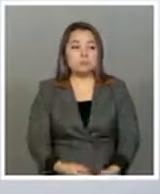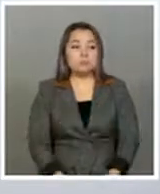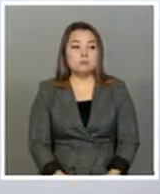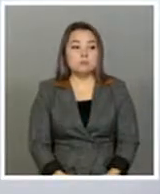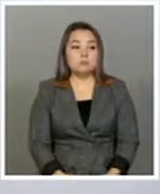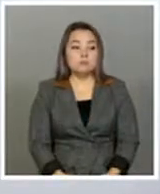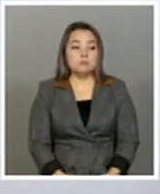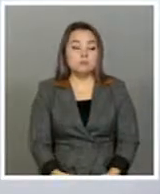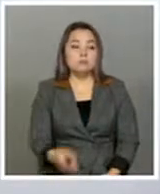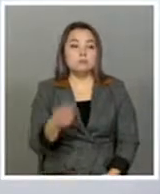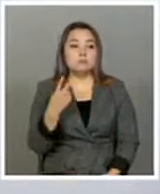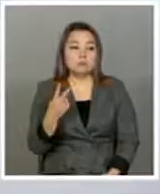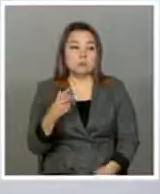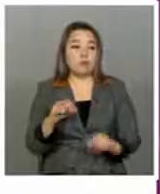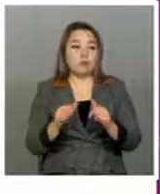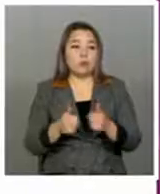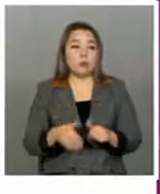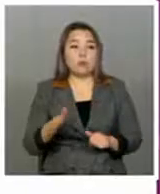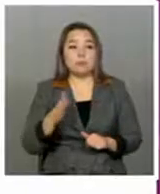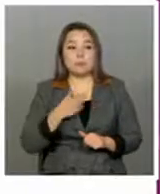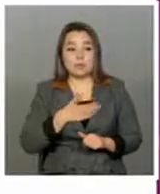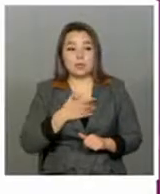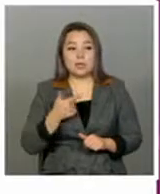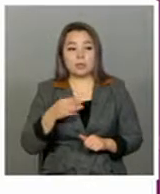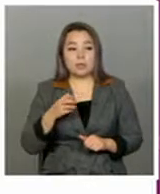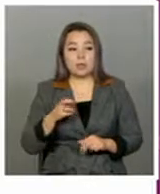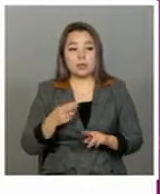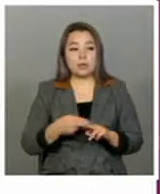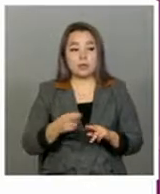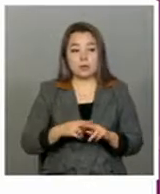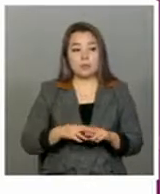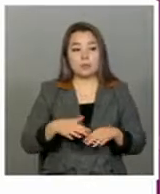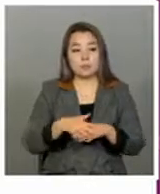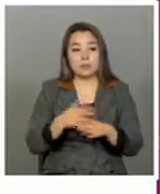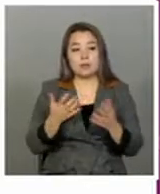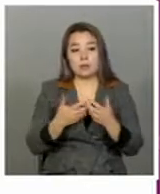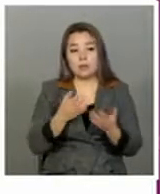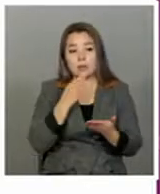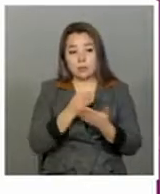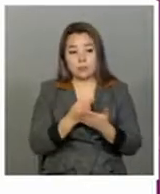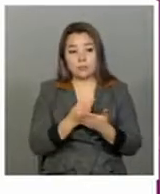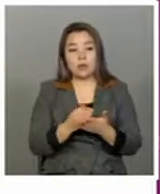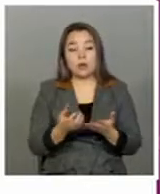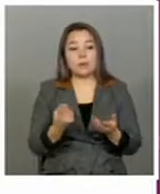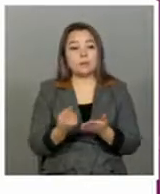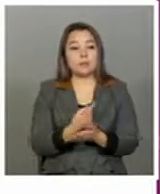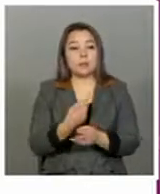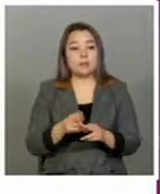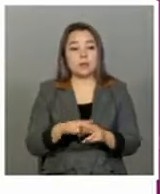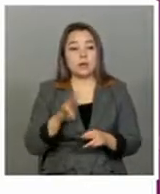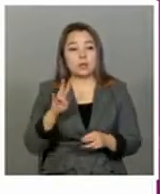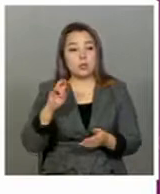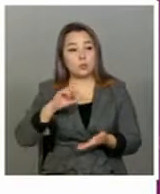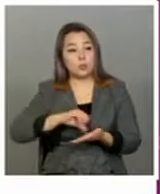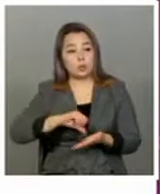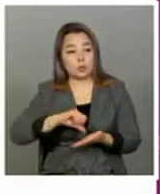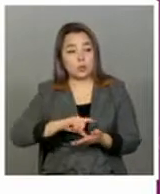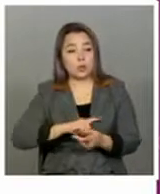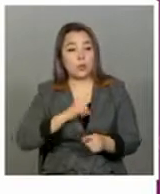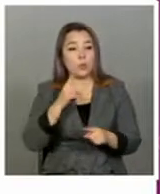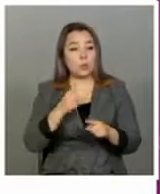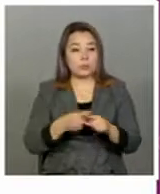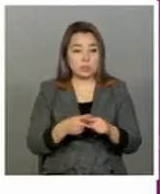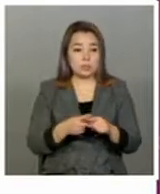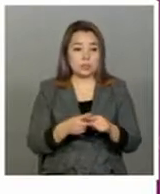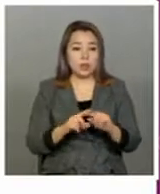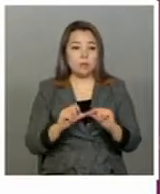Келесі екі формула бізге геометриялық прогрессияның алғашқы n мүшесі